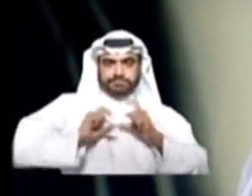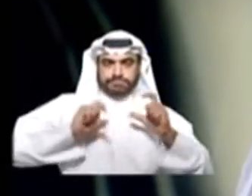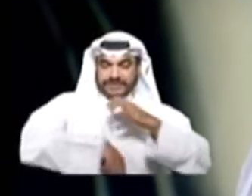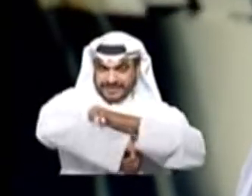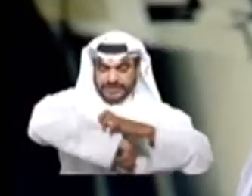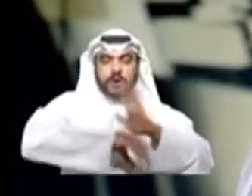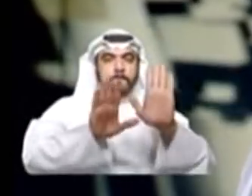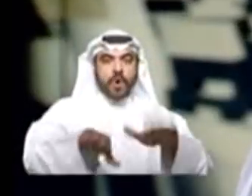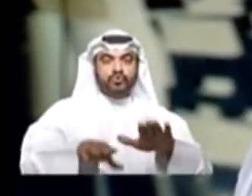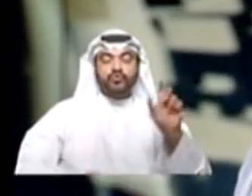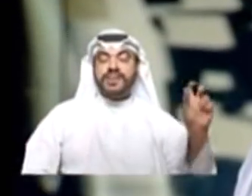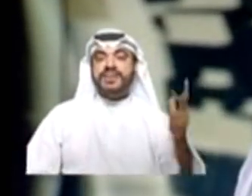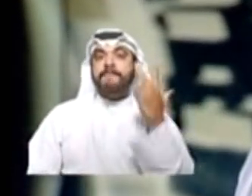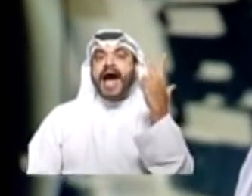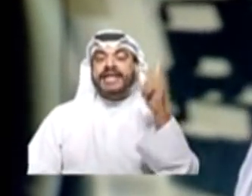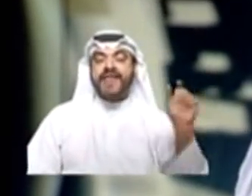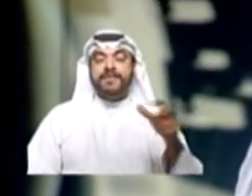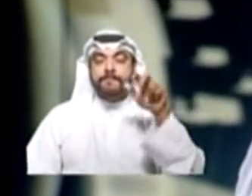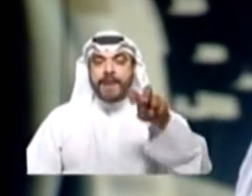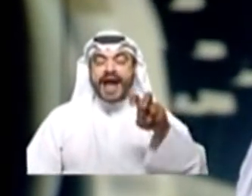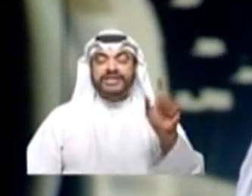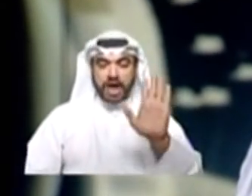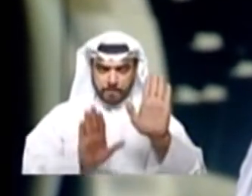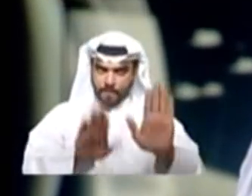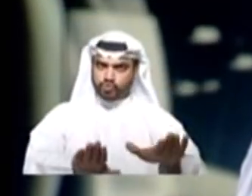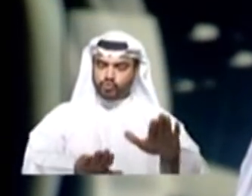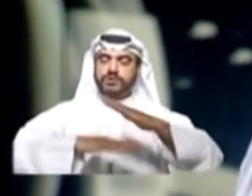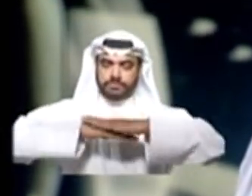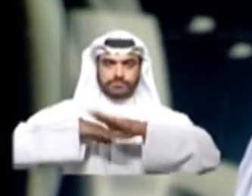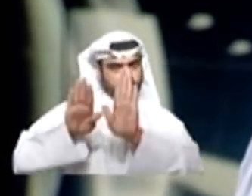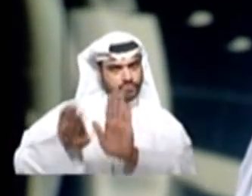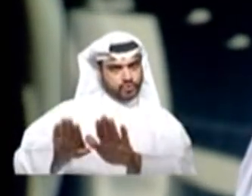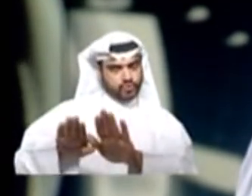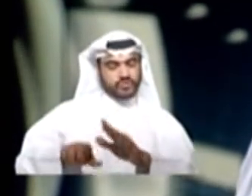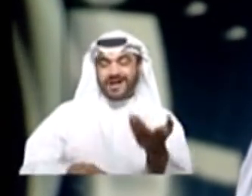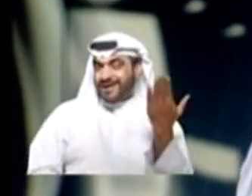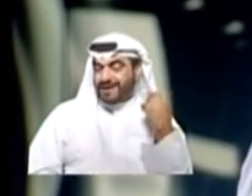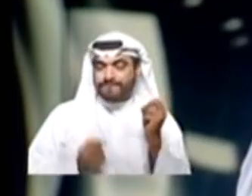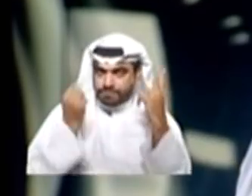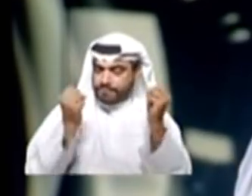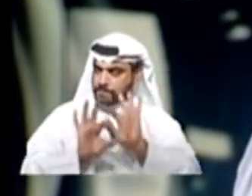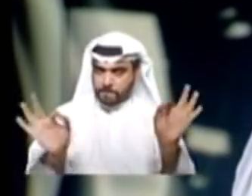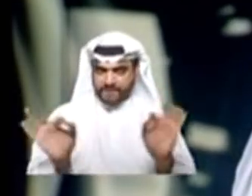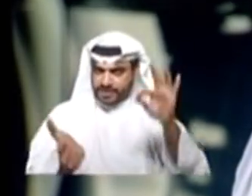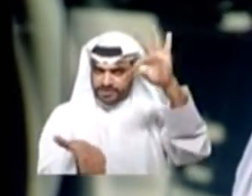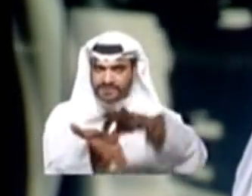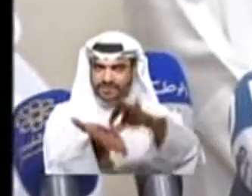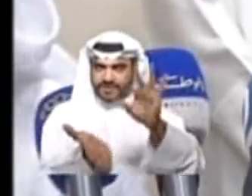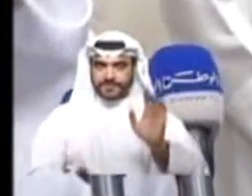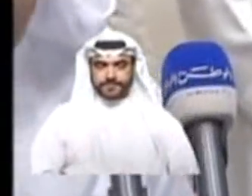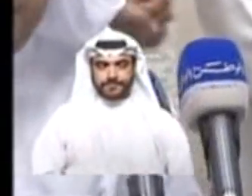مشددا في الوقت ذاته أن ما تم تداوله غير صحيح جملة وتفصيلا.